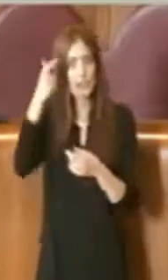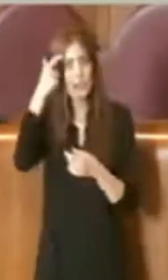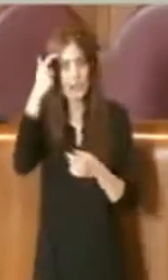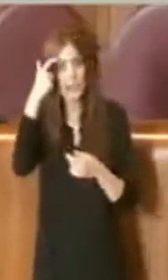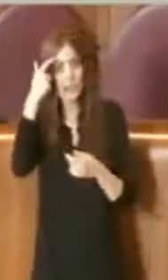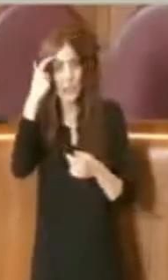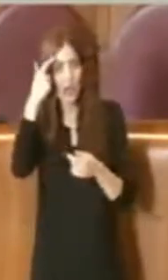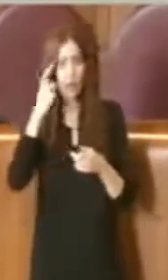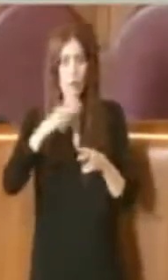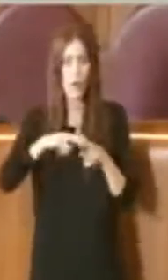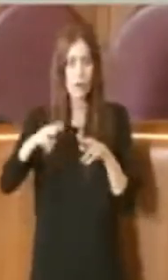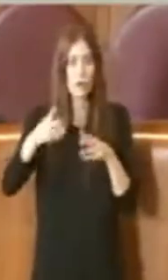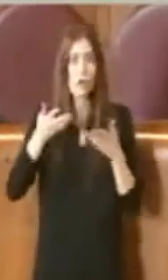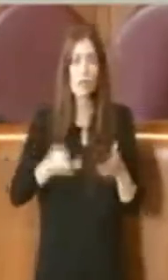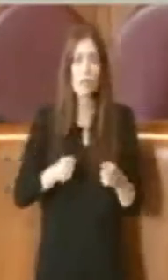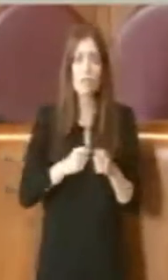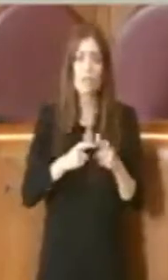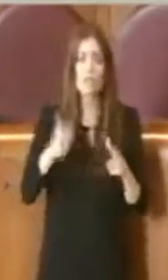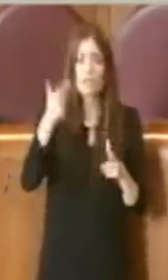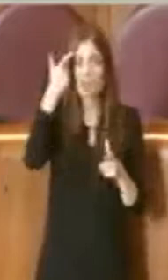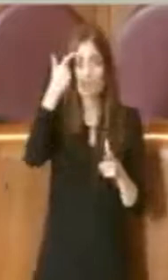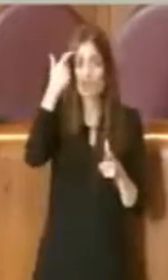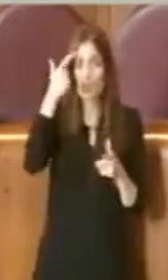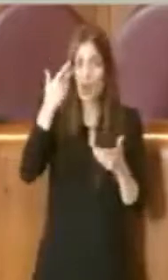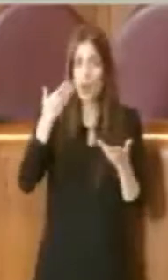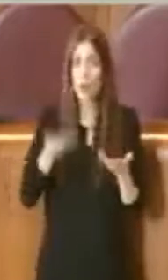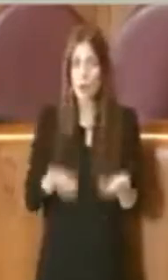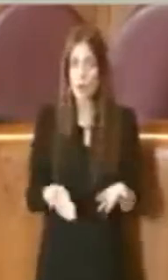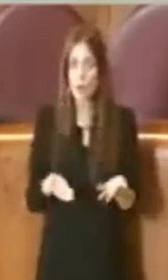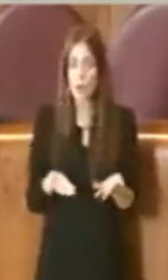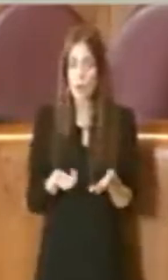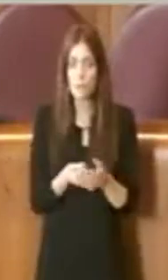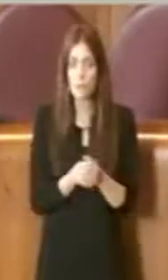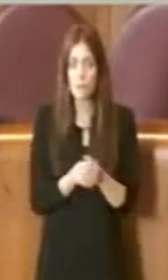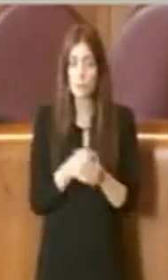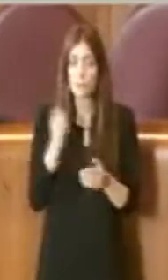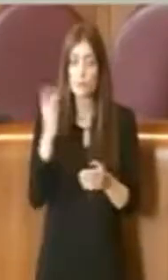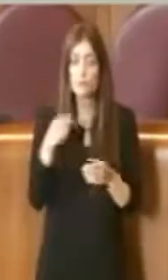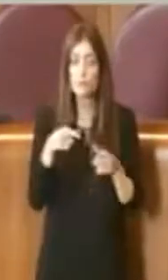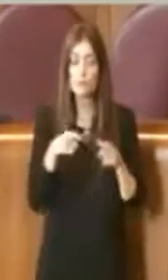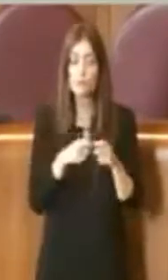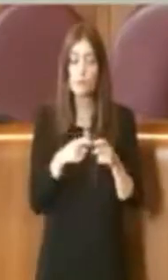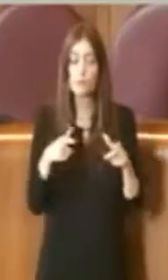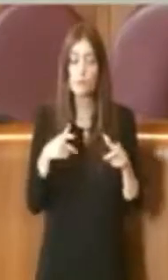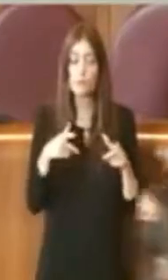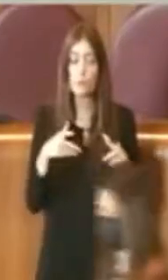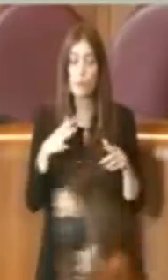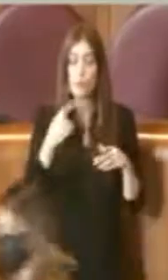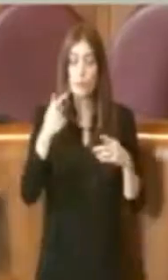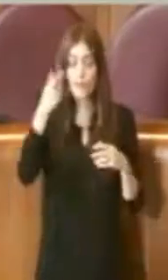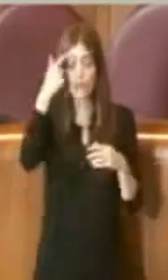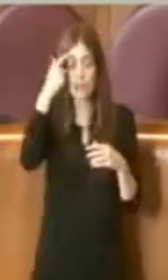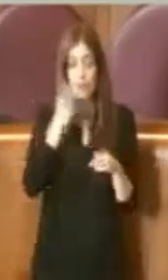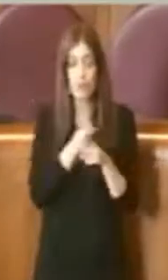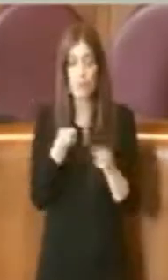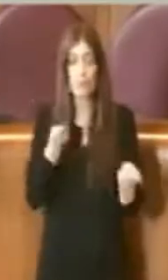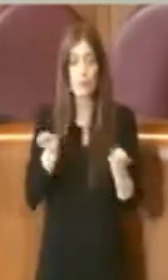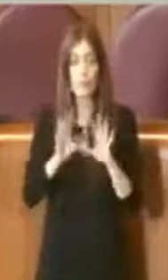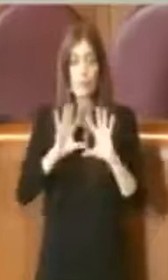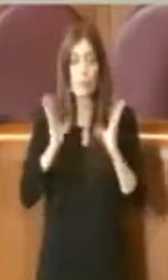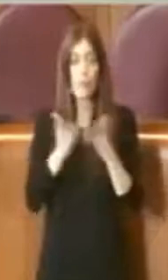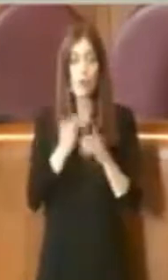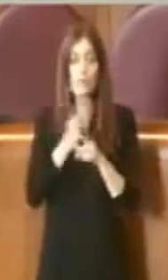città-stato, in questo nuovo mondo glocalizzato. Se saranno le comunità locali a governare il mondo, queste dovranno essere fondate